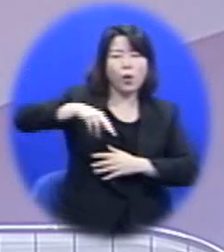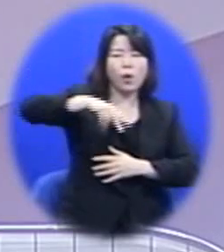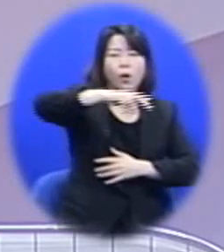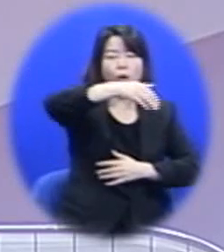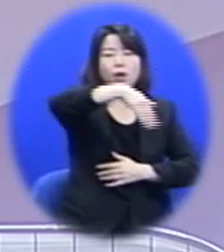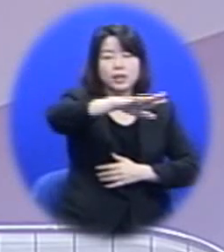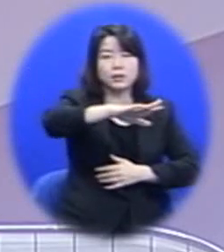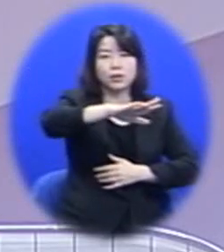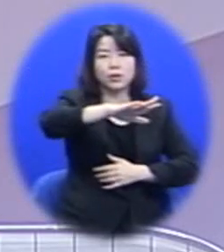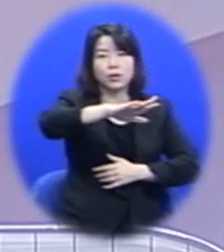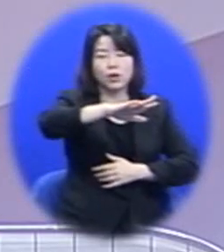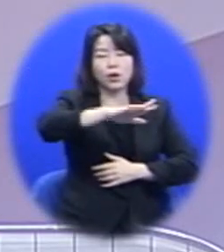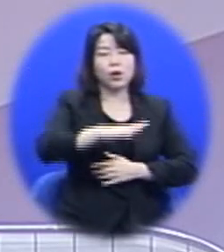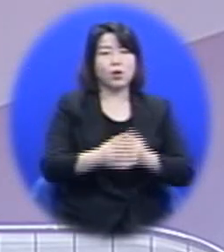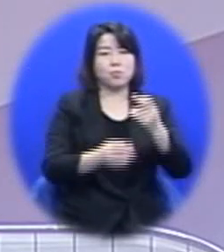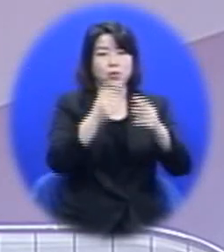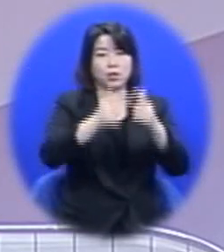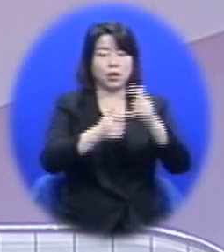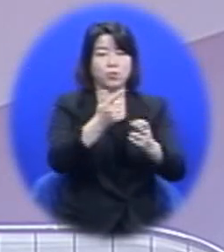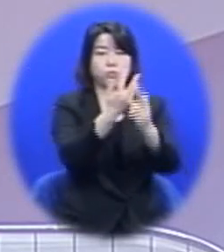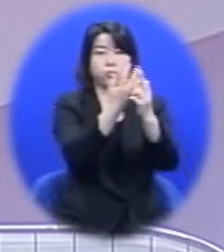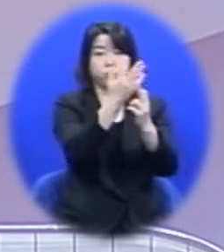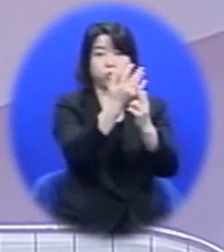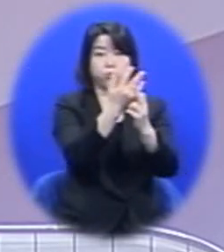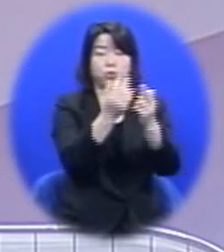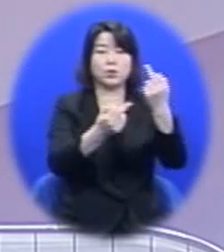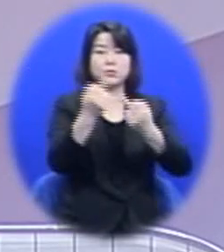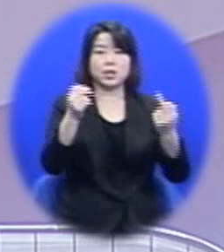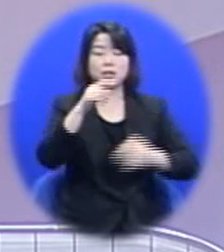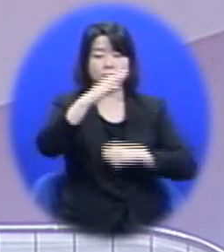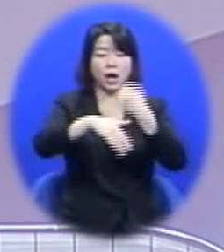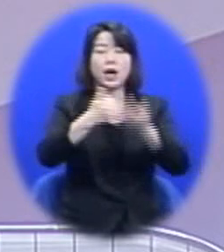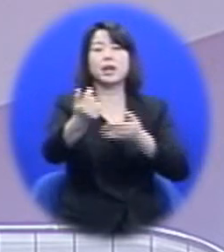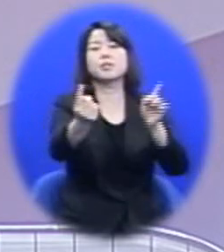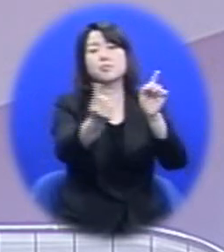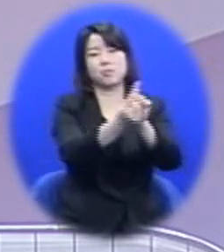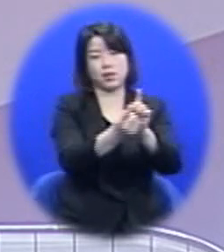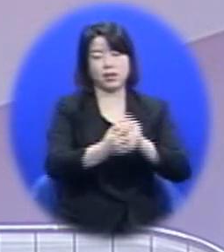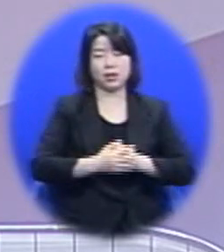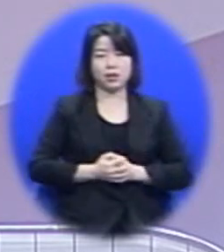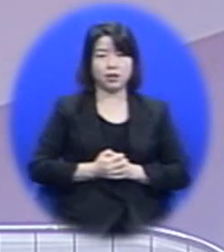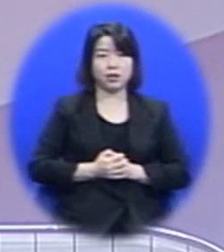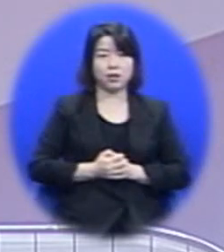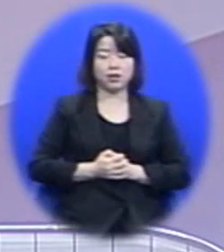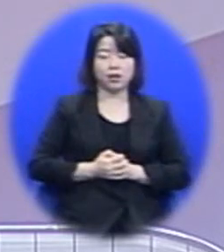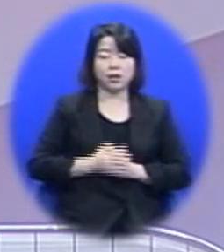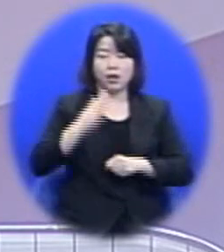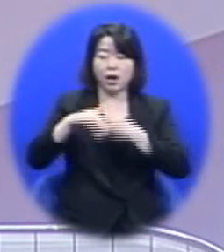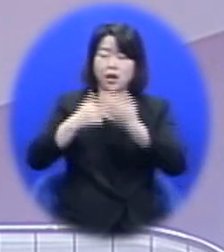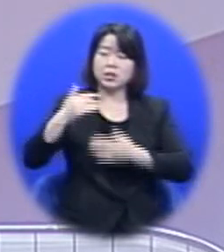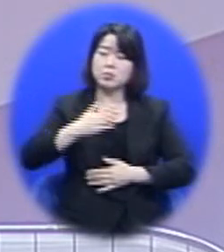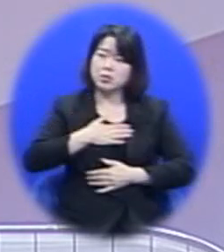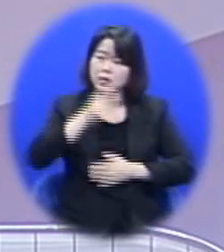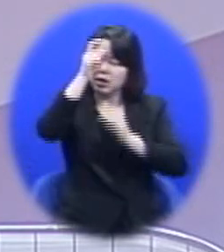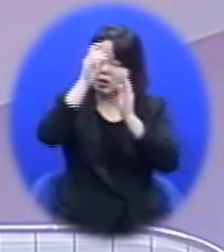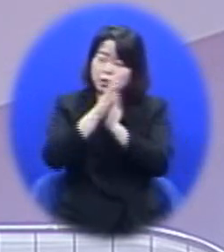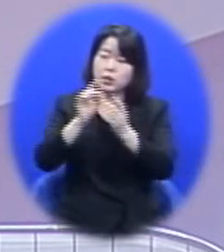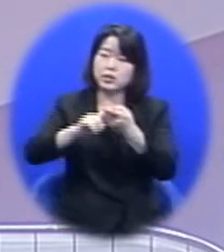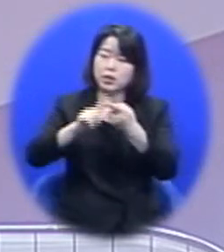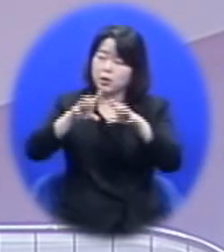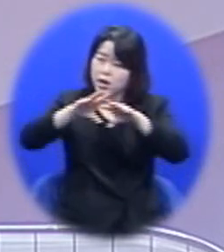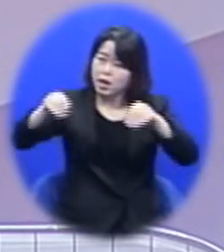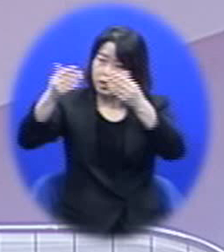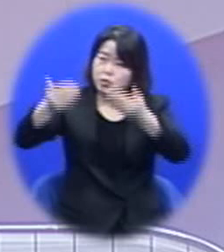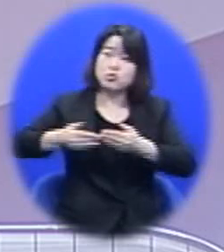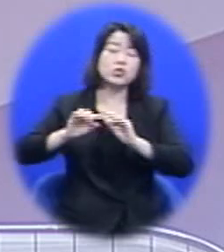거기서 하나님이 만나주십니다. 여러분 하나님께서 우리 기도를 응답해 주시지 않는다, 내가 기도한 대로 해결해